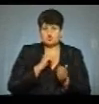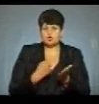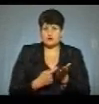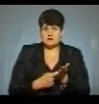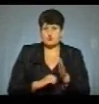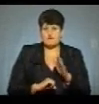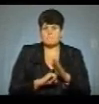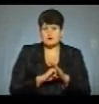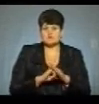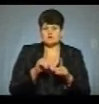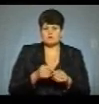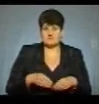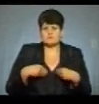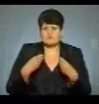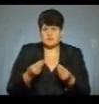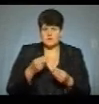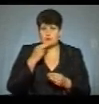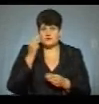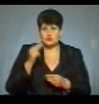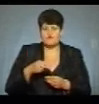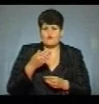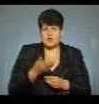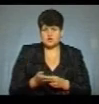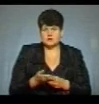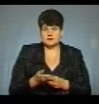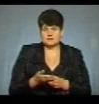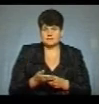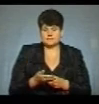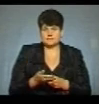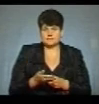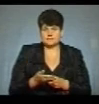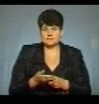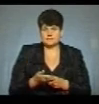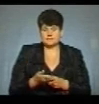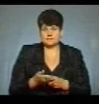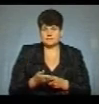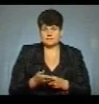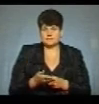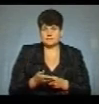щоб висунути, пред'явити обвинувачення самим ніби